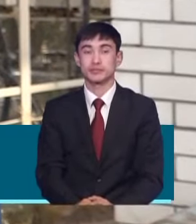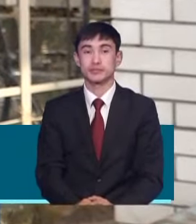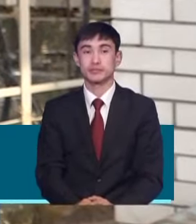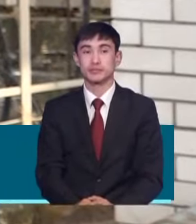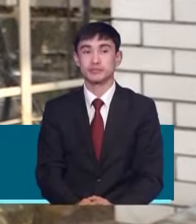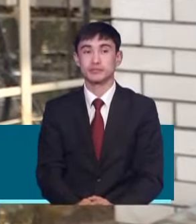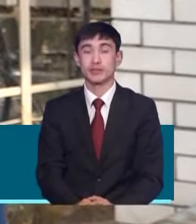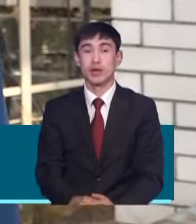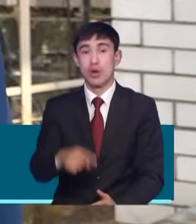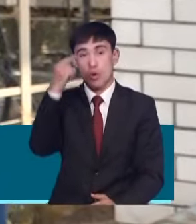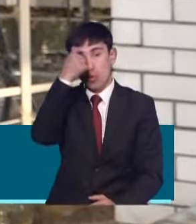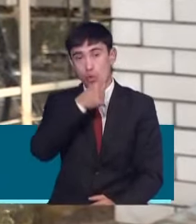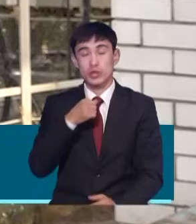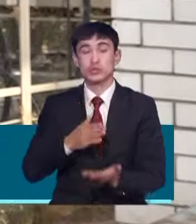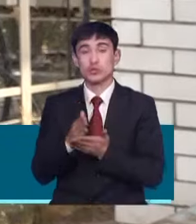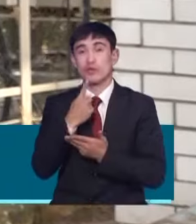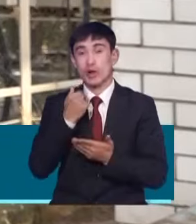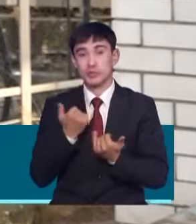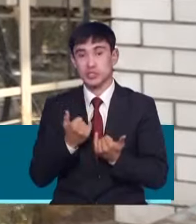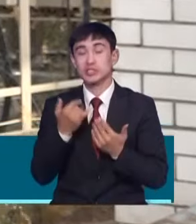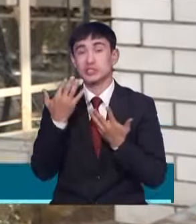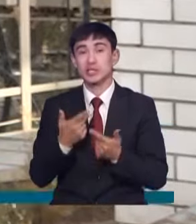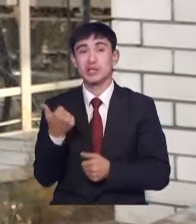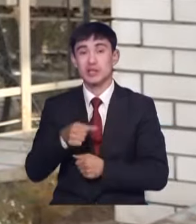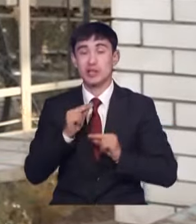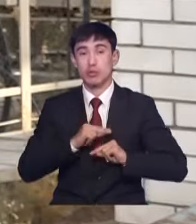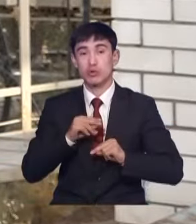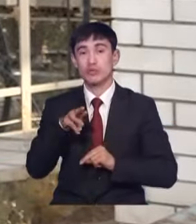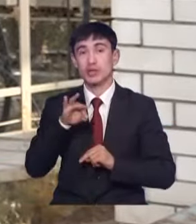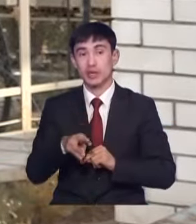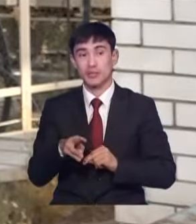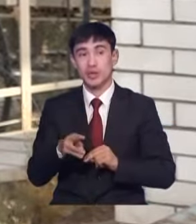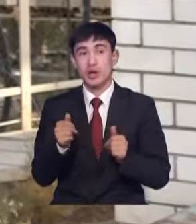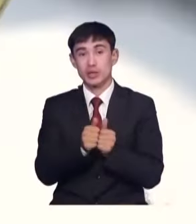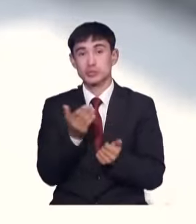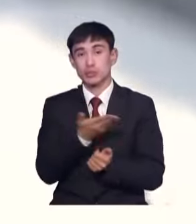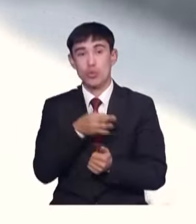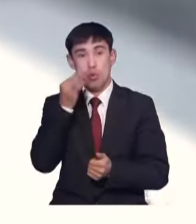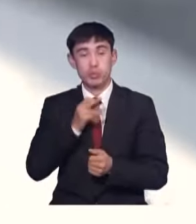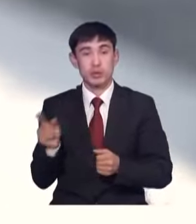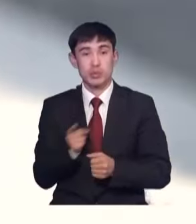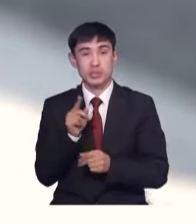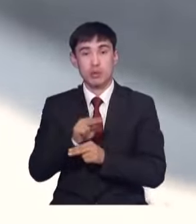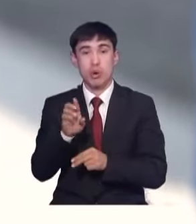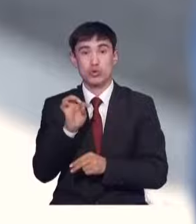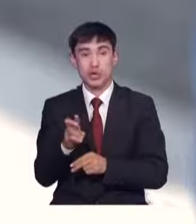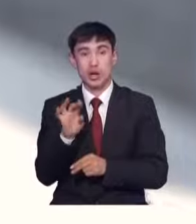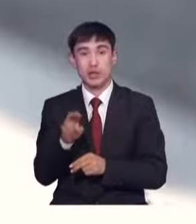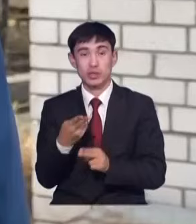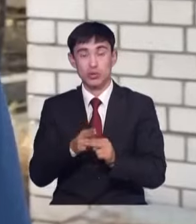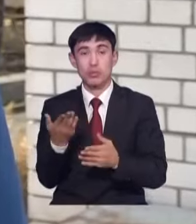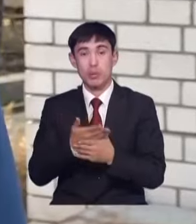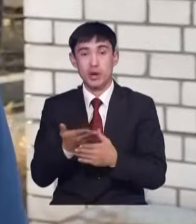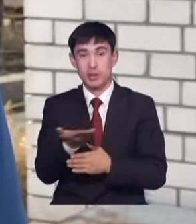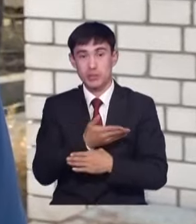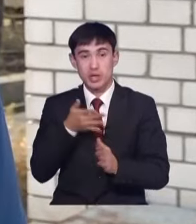родине год я служил в армии сейчас уже несколько недель работаю в Тате рядом мною опытные мастера Бауржан и Кайрат которые